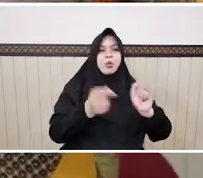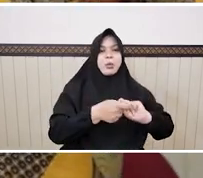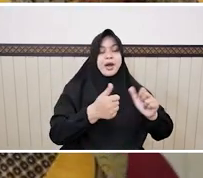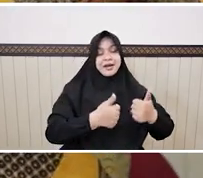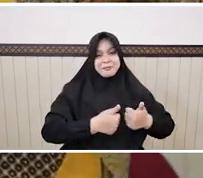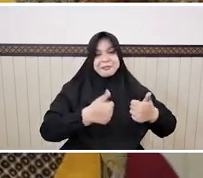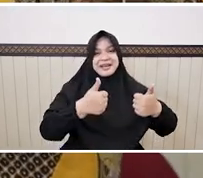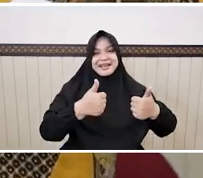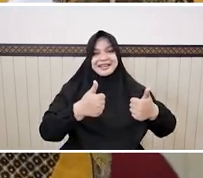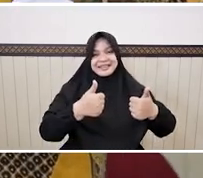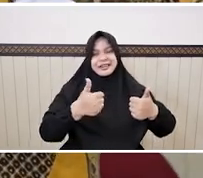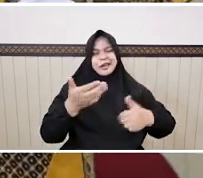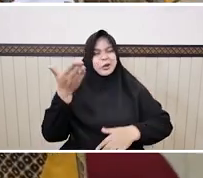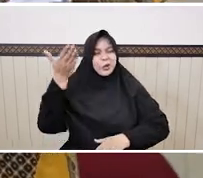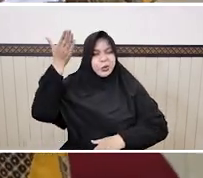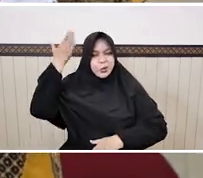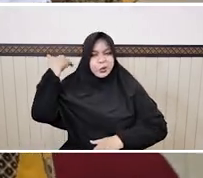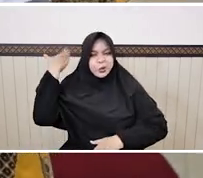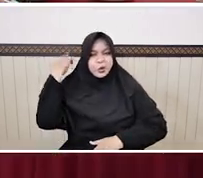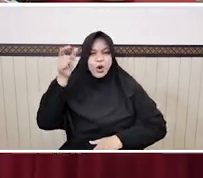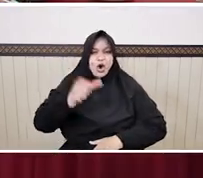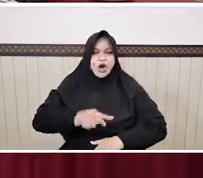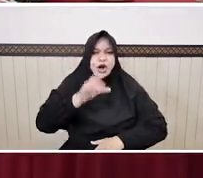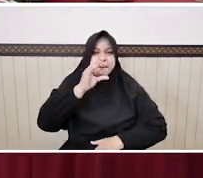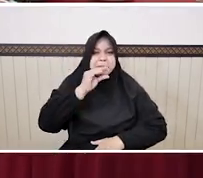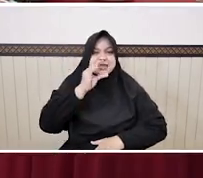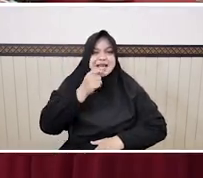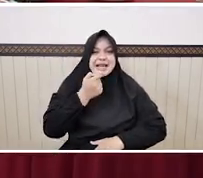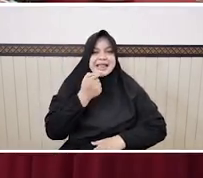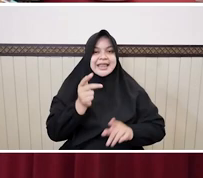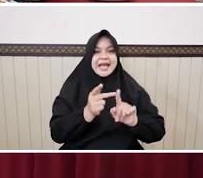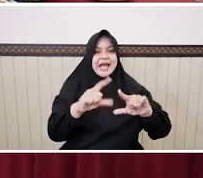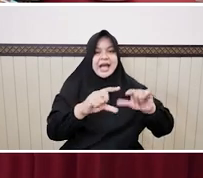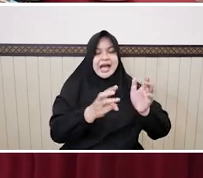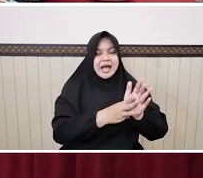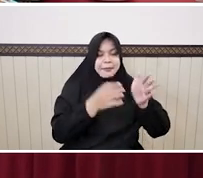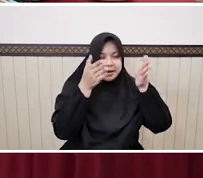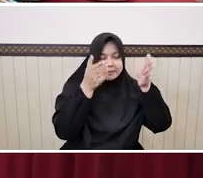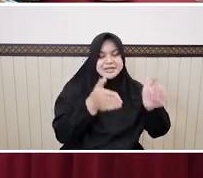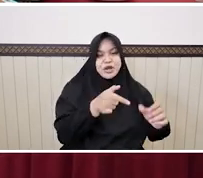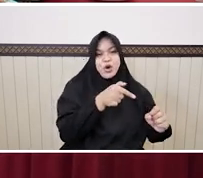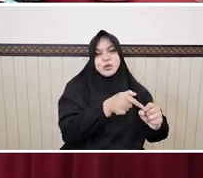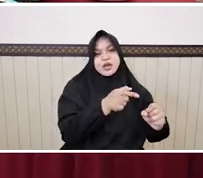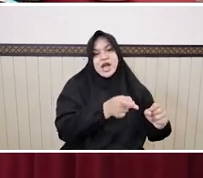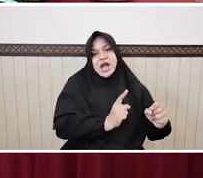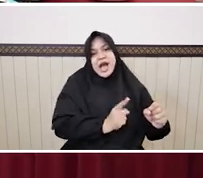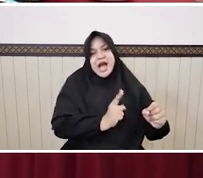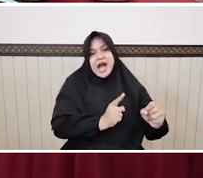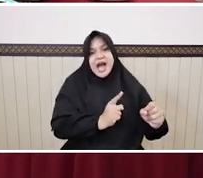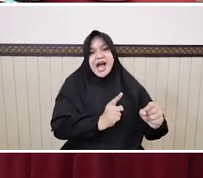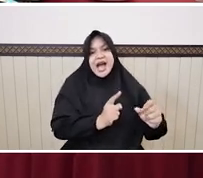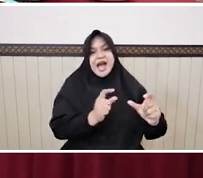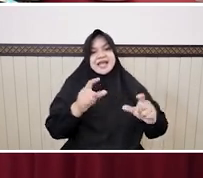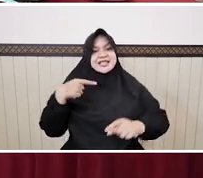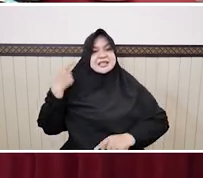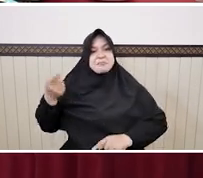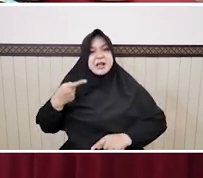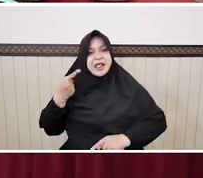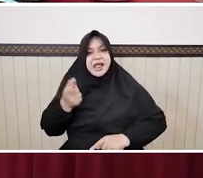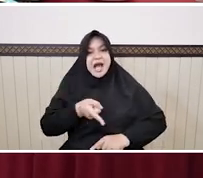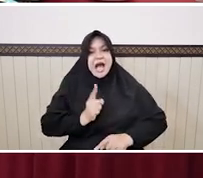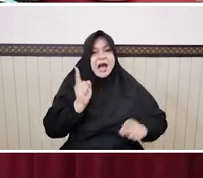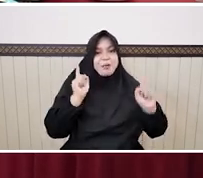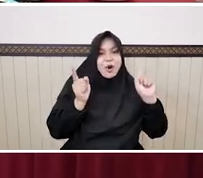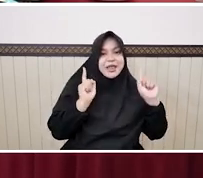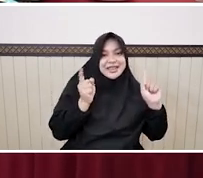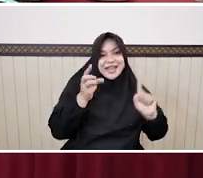baik dulu orang bicara tentang HAM itu dari aspek obyeknya hak-hak sipil tak politik